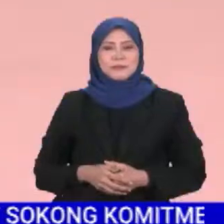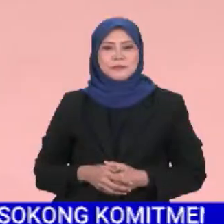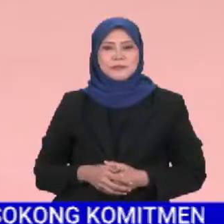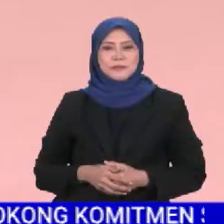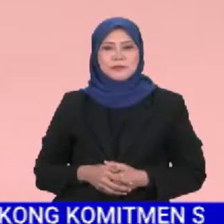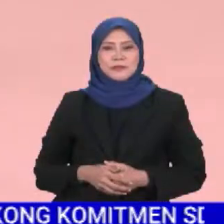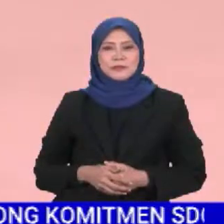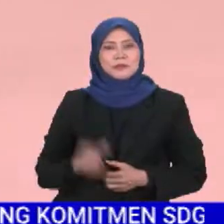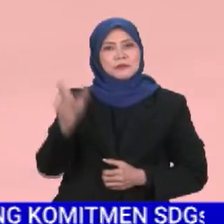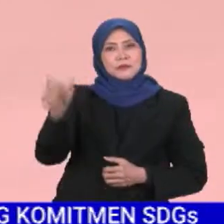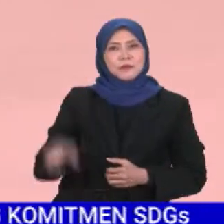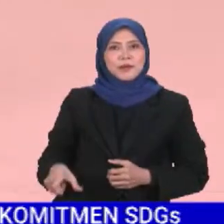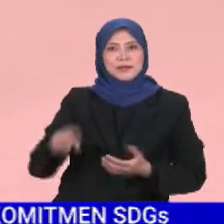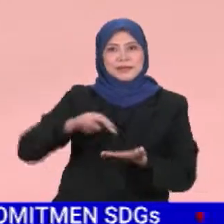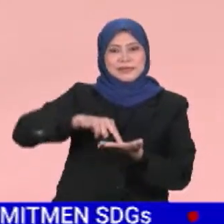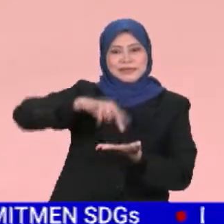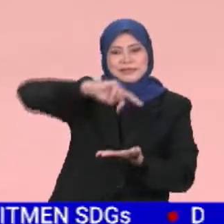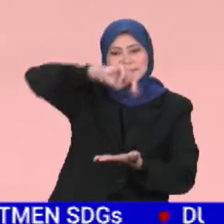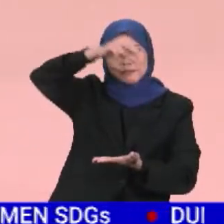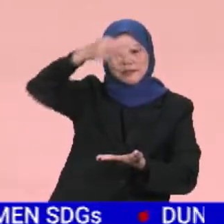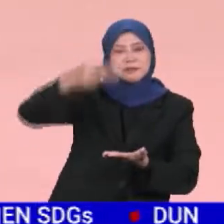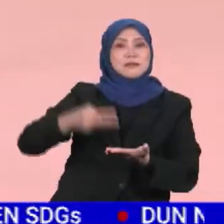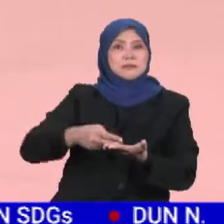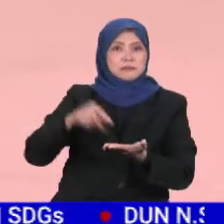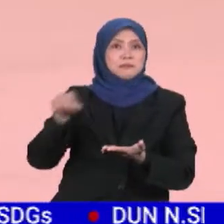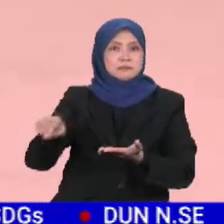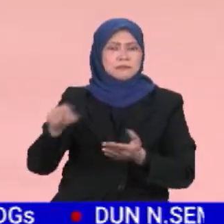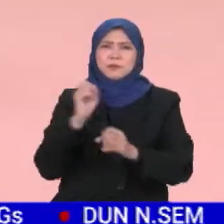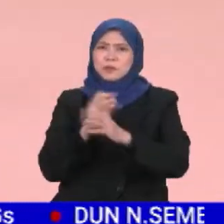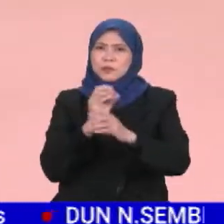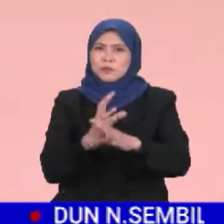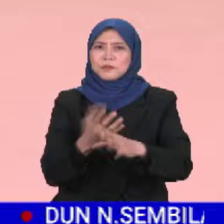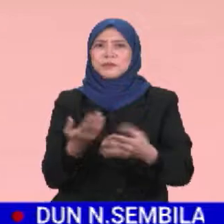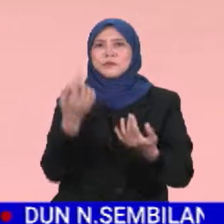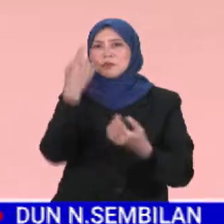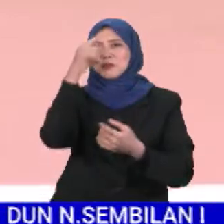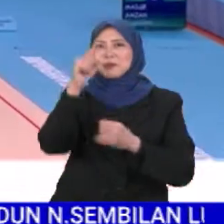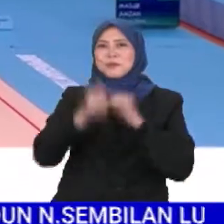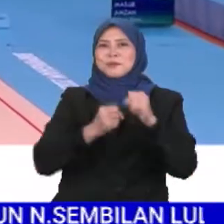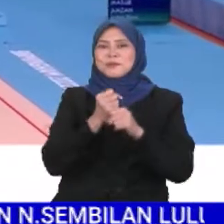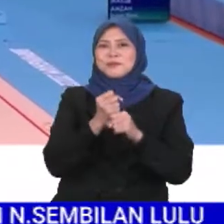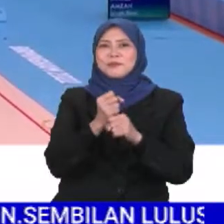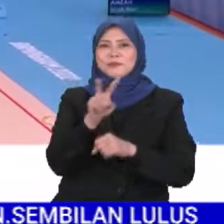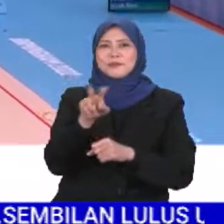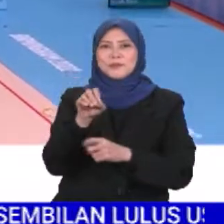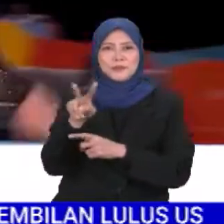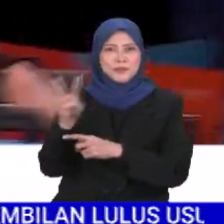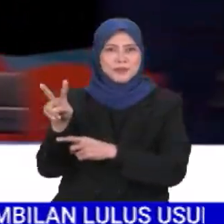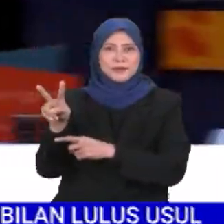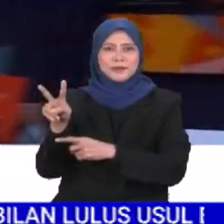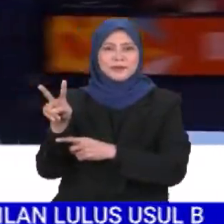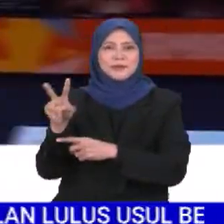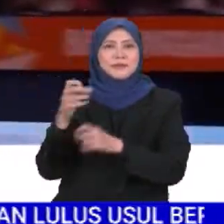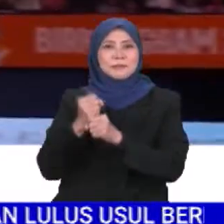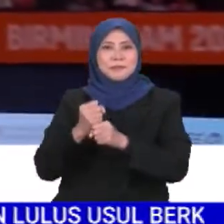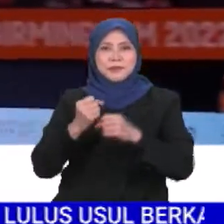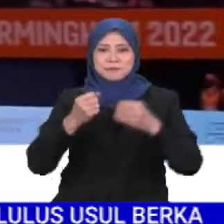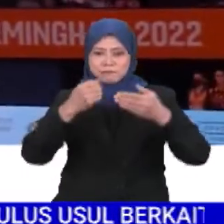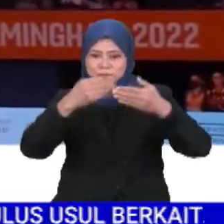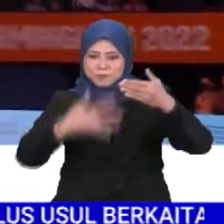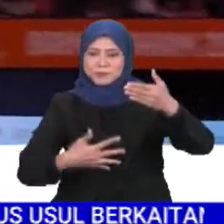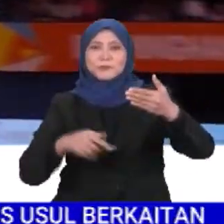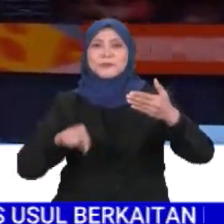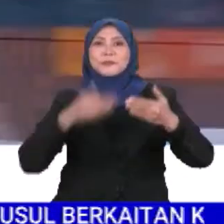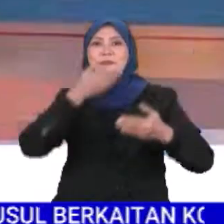sementara itu seorang lagi jimnas negara Izah anzan bertekad menutup musim 2022 dengan menduduki ranking terbaik